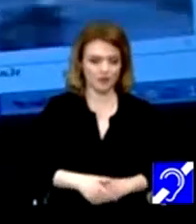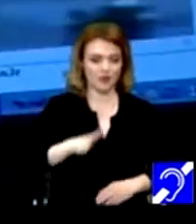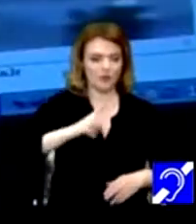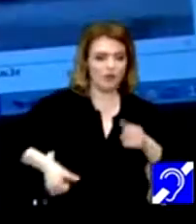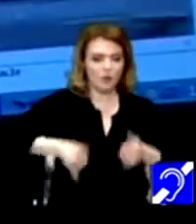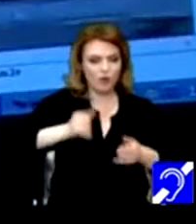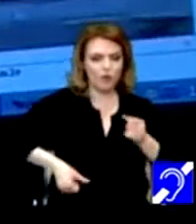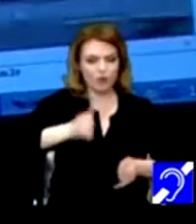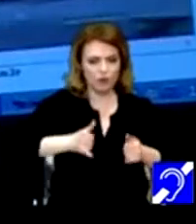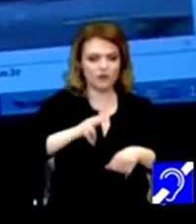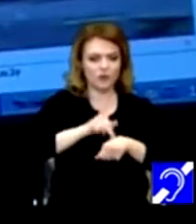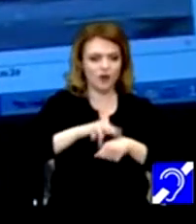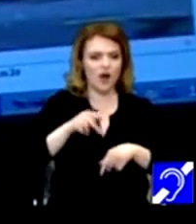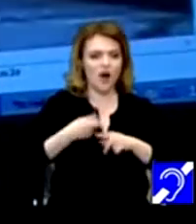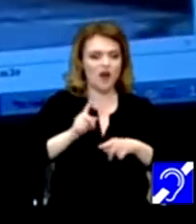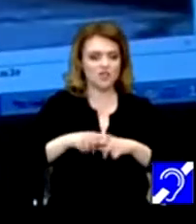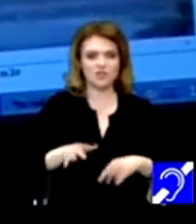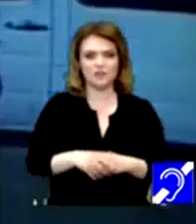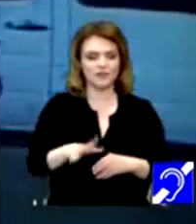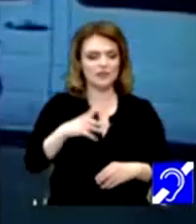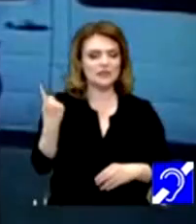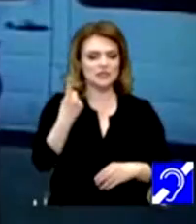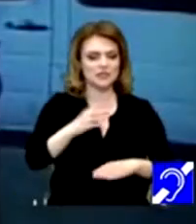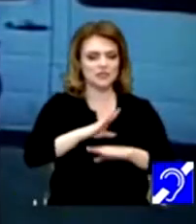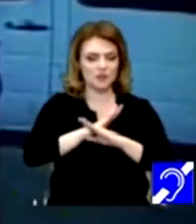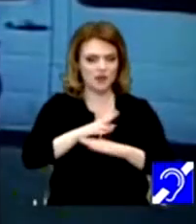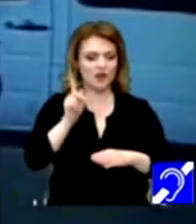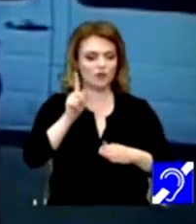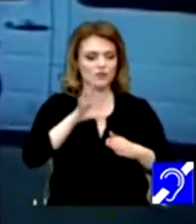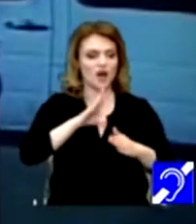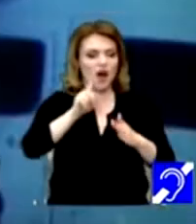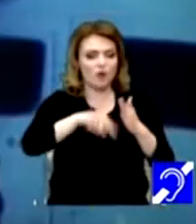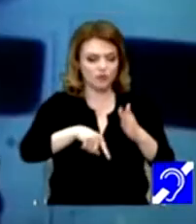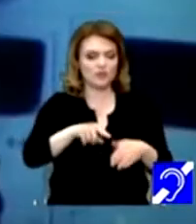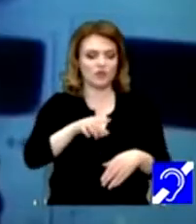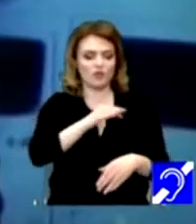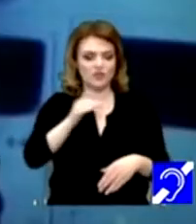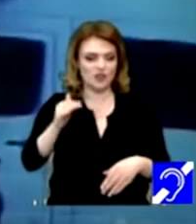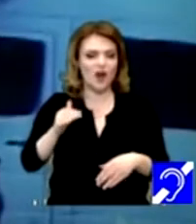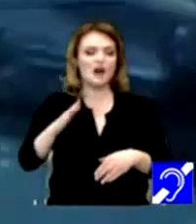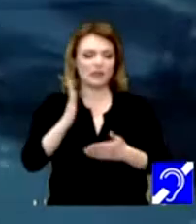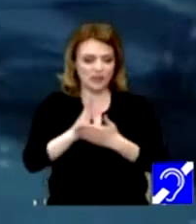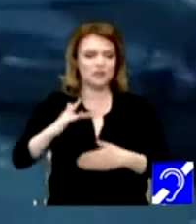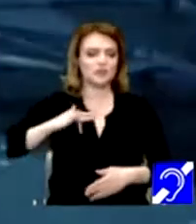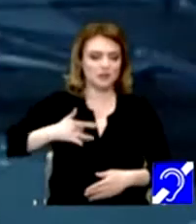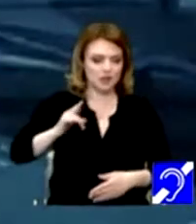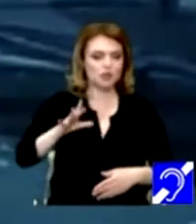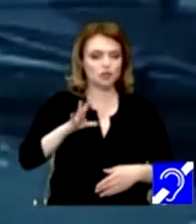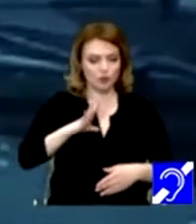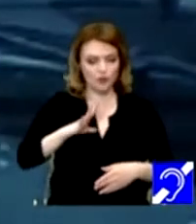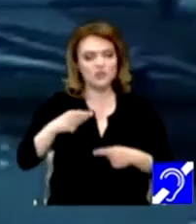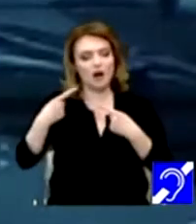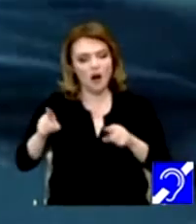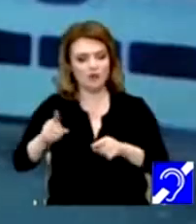Moartea lui Boboc este singurul deces recunoscut oficial de autorități, deși sunt suspiciuni că ar mai fi murit unii tineri. Avocații de la Promolex,